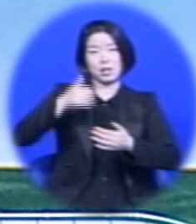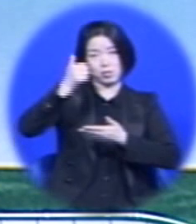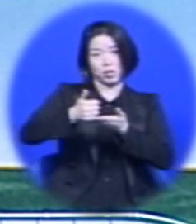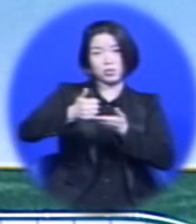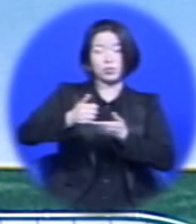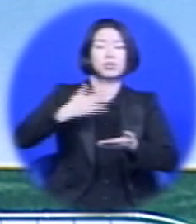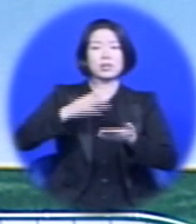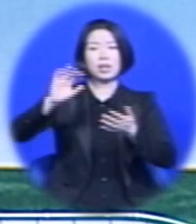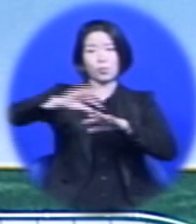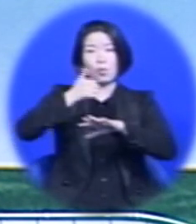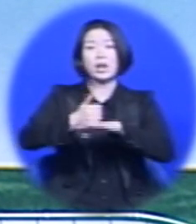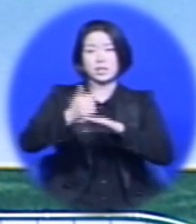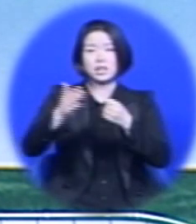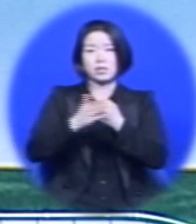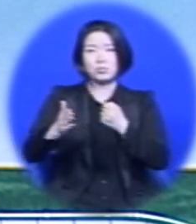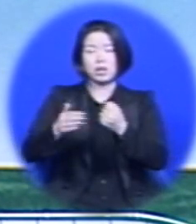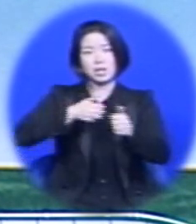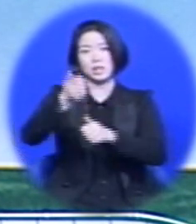나의 왕이시니 말이야